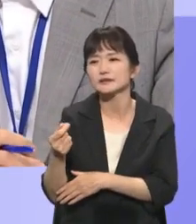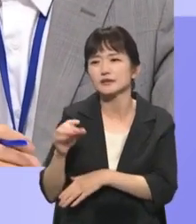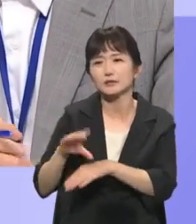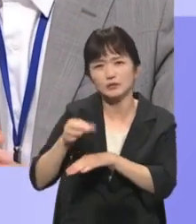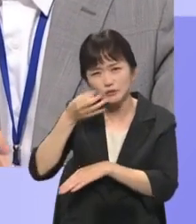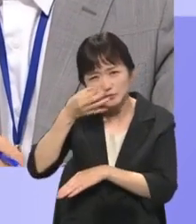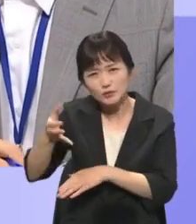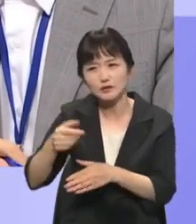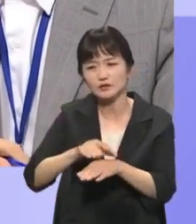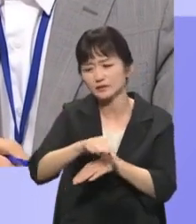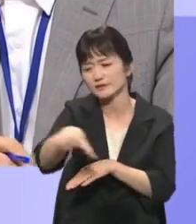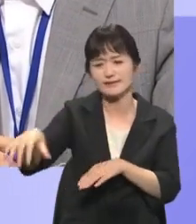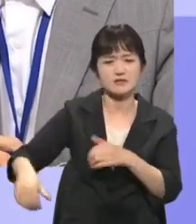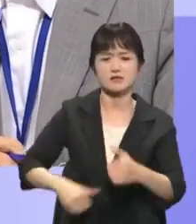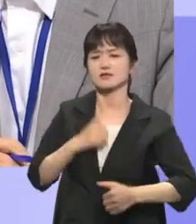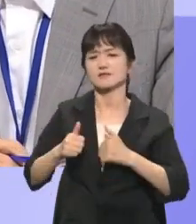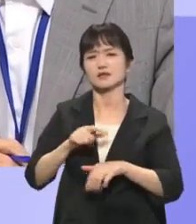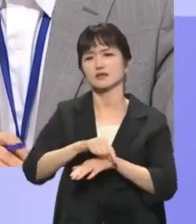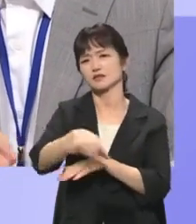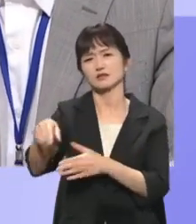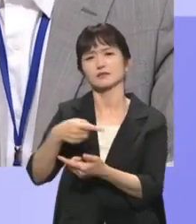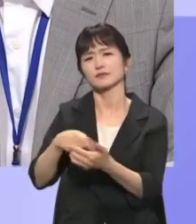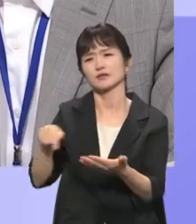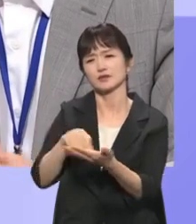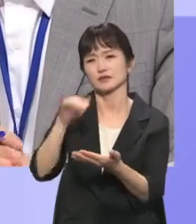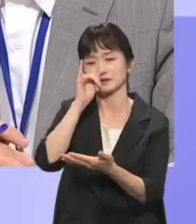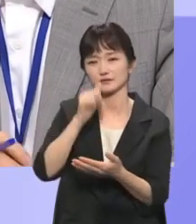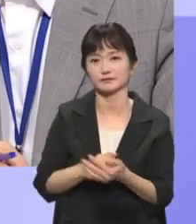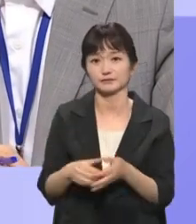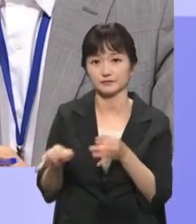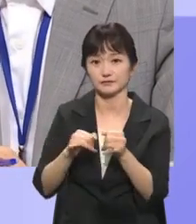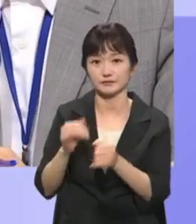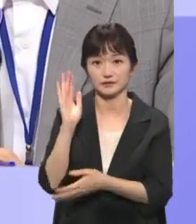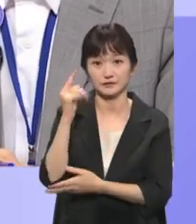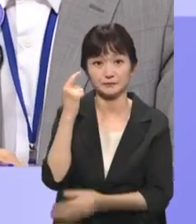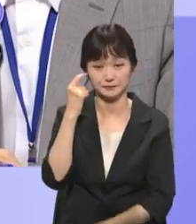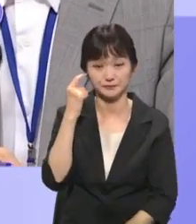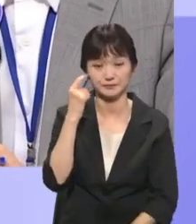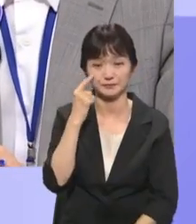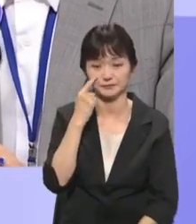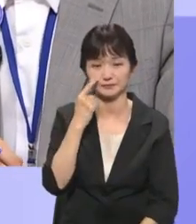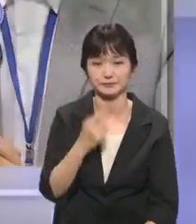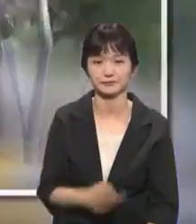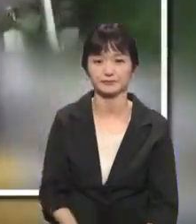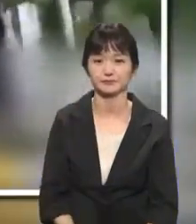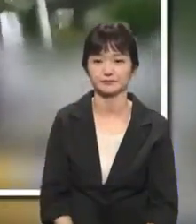터뜨리고 있습니다. 왜냐하면 지역에 또 피해가 올 수 있기 때문에 저희가 상인들 이야기도 좀 들어봤습니다.